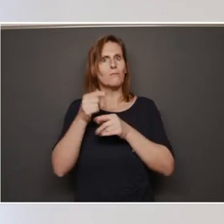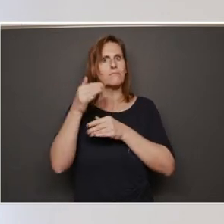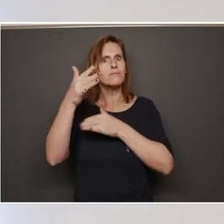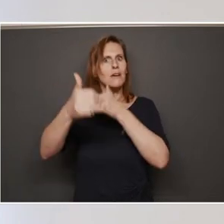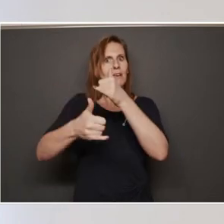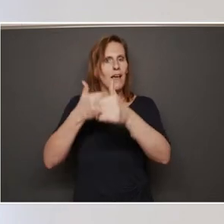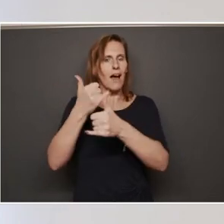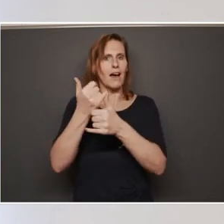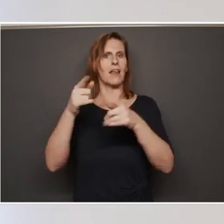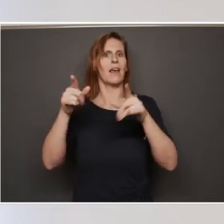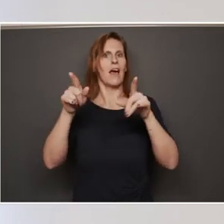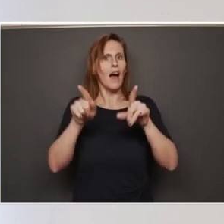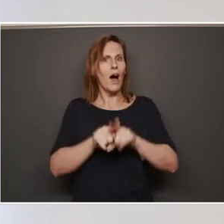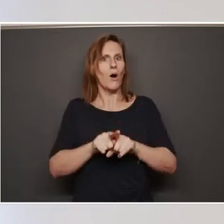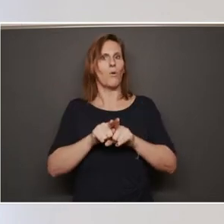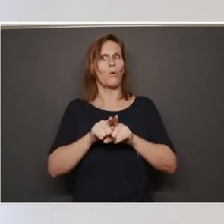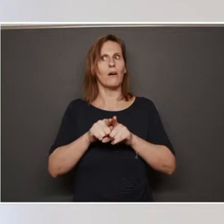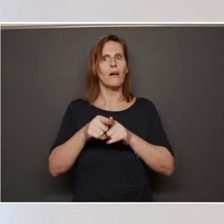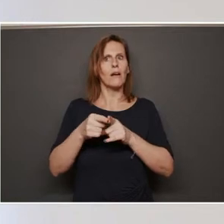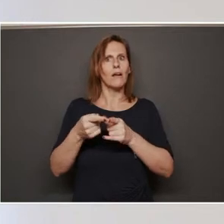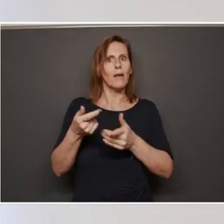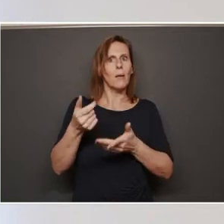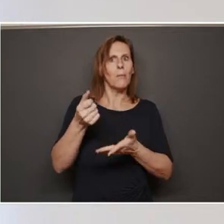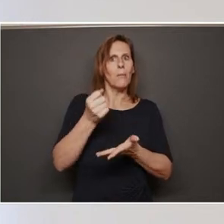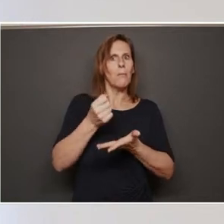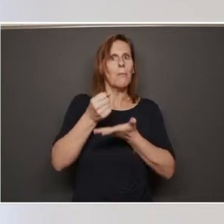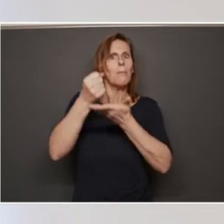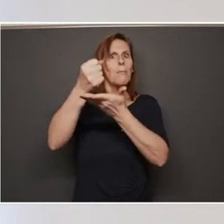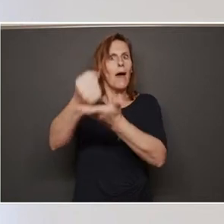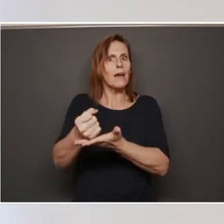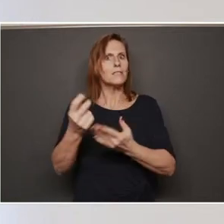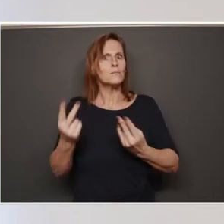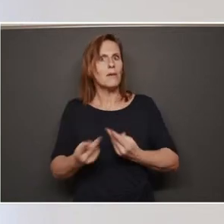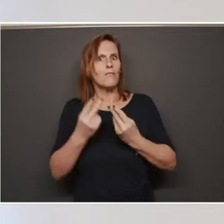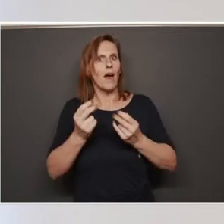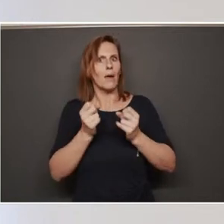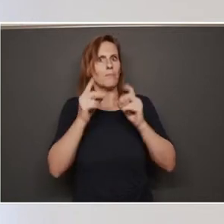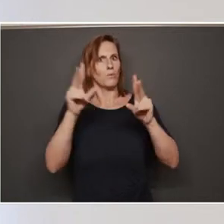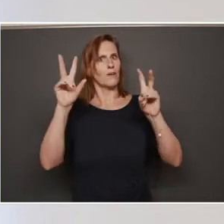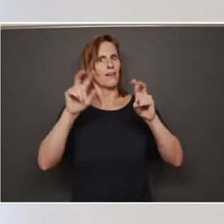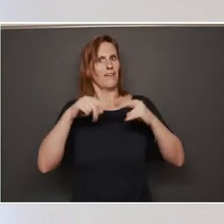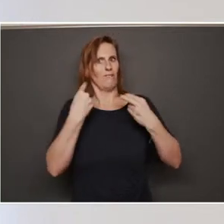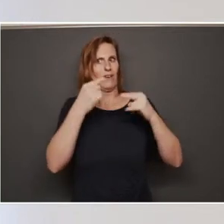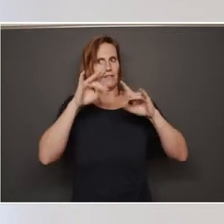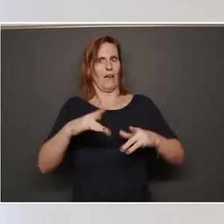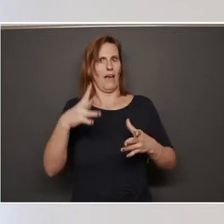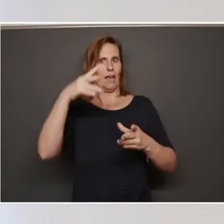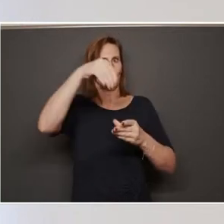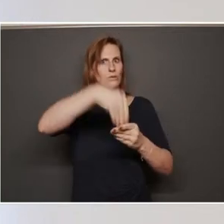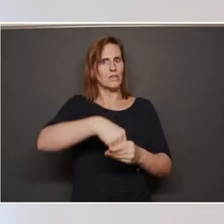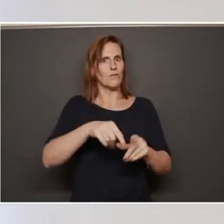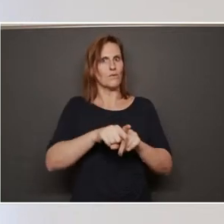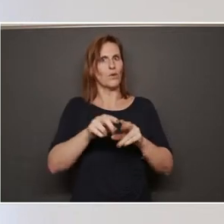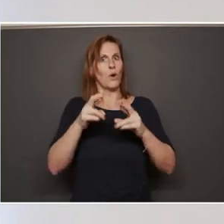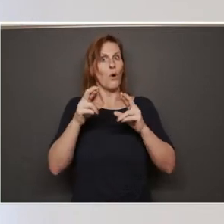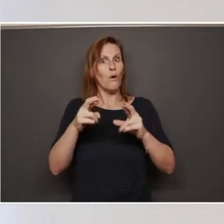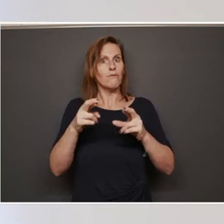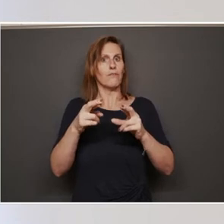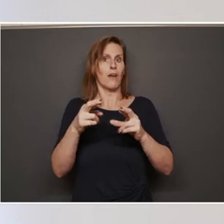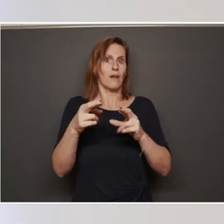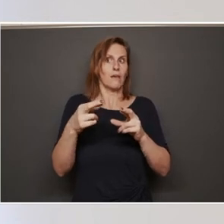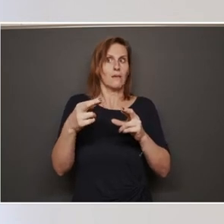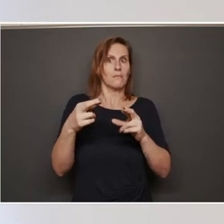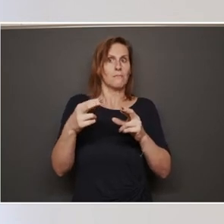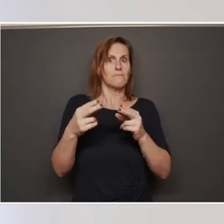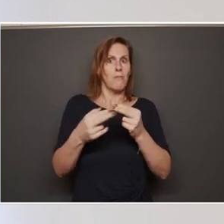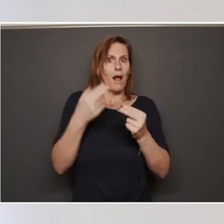Jahren auch für den Preis Wir sind inklusiv zu bewerben und auch in diesem oder hoffentlich bald wieder in einem anderen Rahmen,